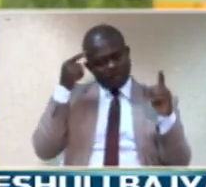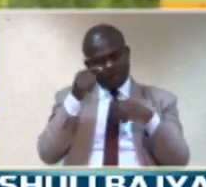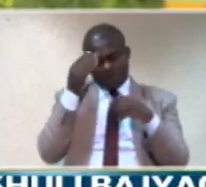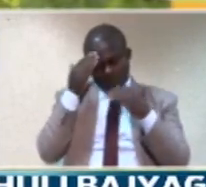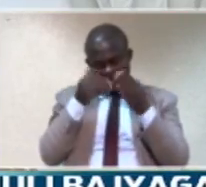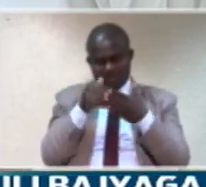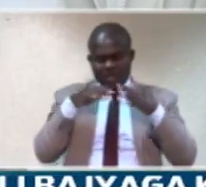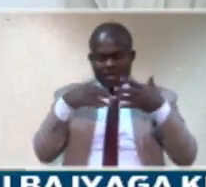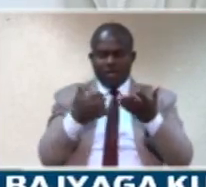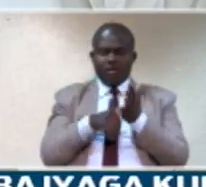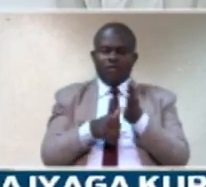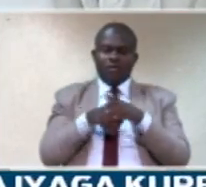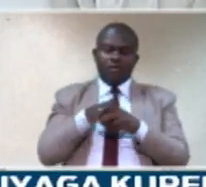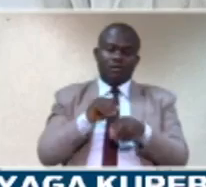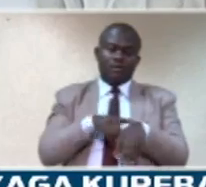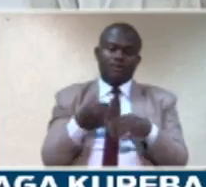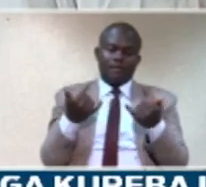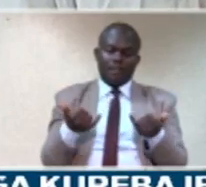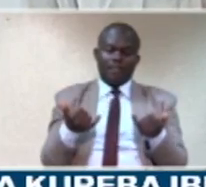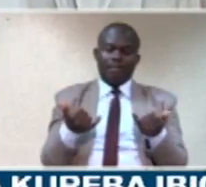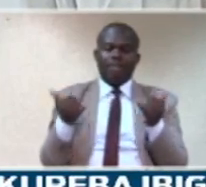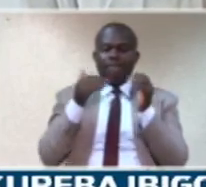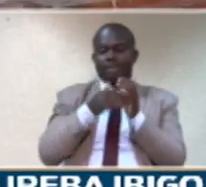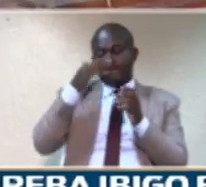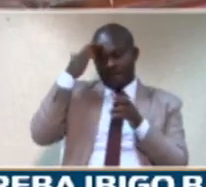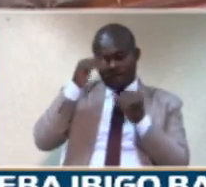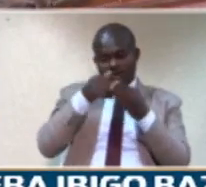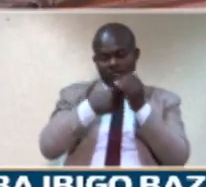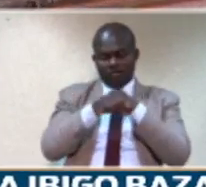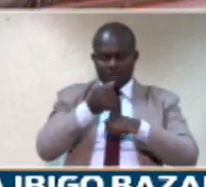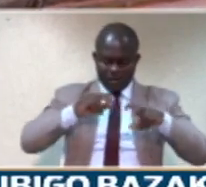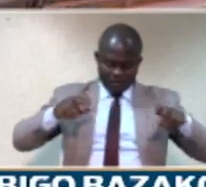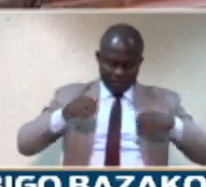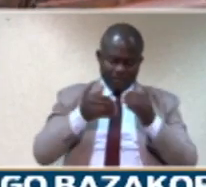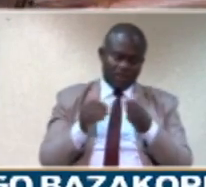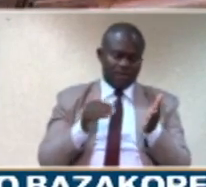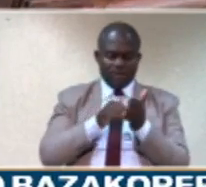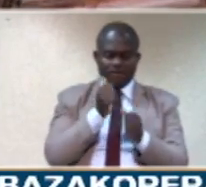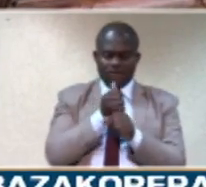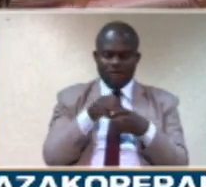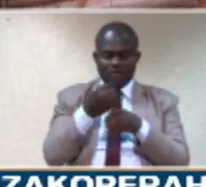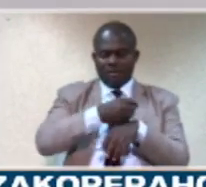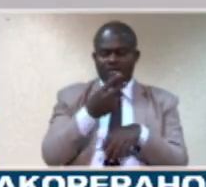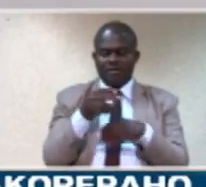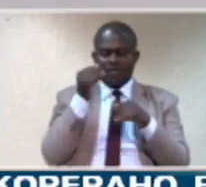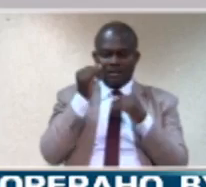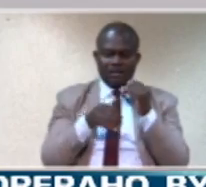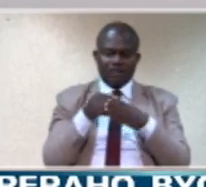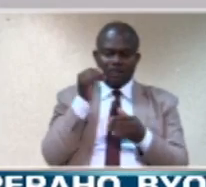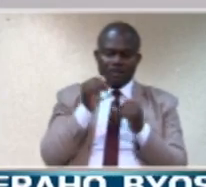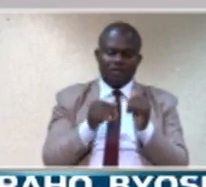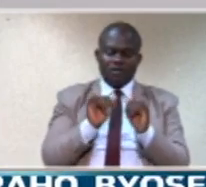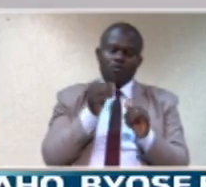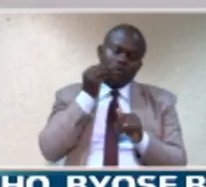kumenya imiterere y'icyorezo muri iki gihe. Ivuga kandi ko ibi bikorwa byo gupima bizongera bigakorwa mu minsi ibiri ya nyuma isoza guma mu